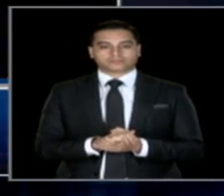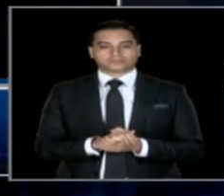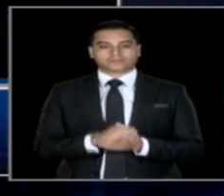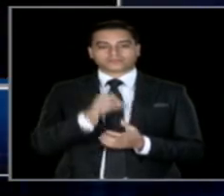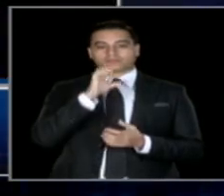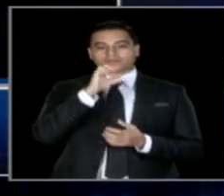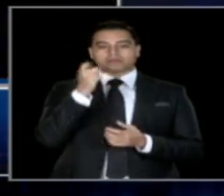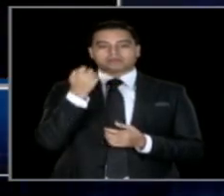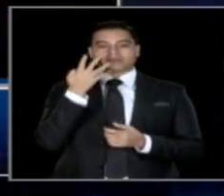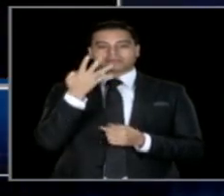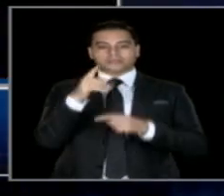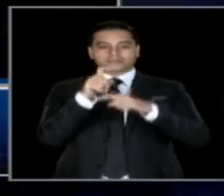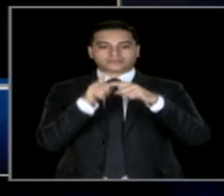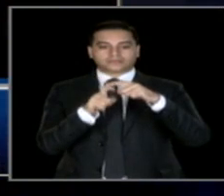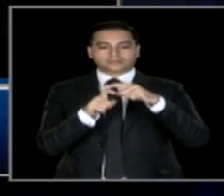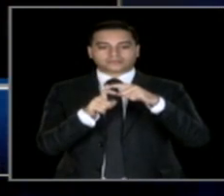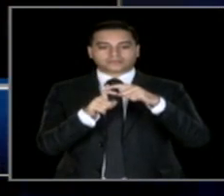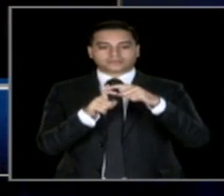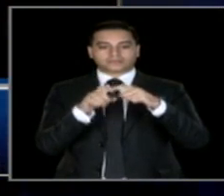حل المسألة الآتية: